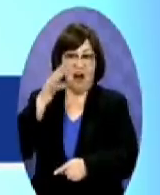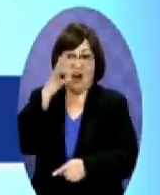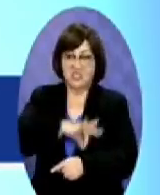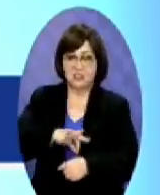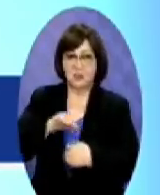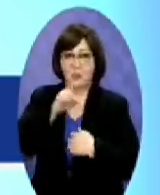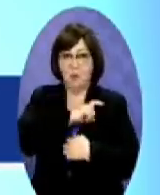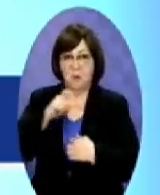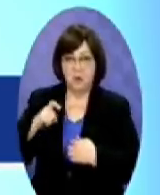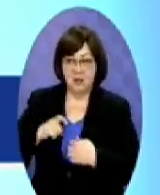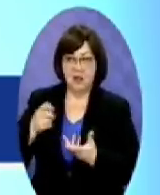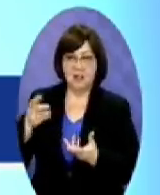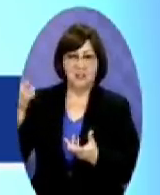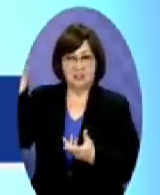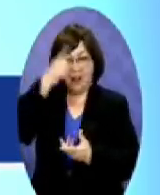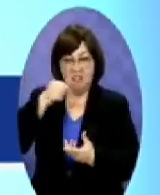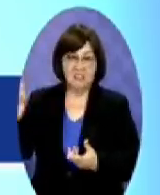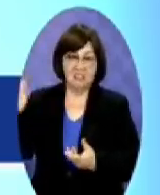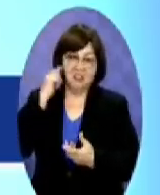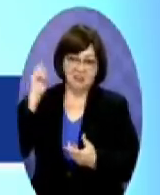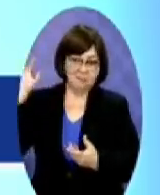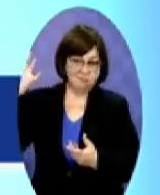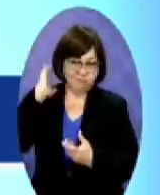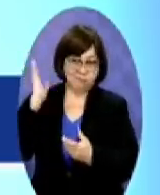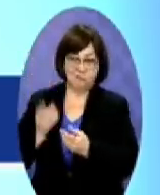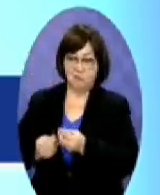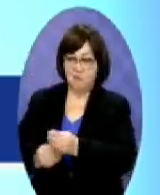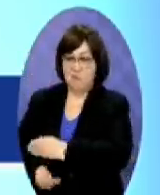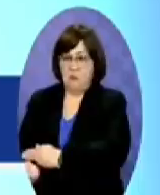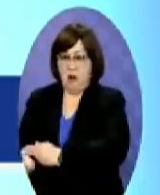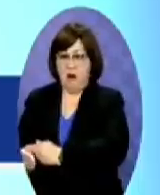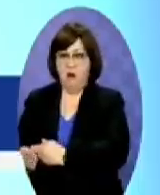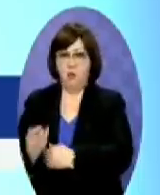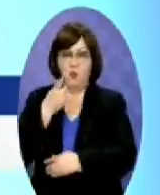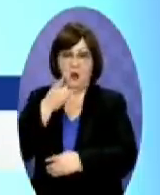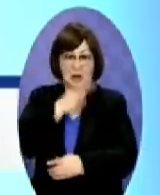танил талдаа өгөх, үр ашиггүй хөрөнгө оруулалт хийх,